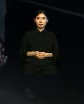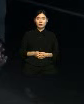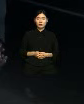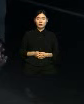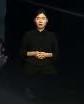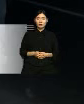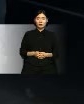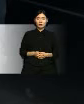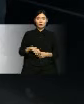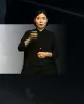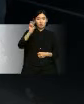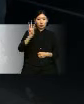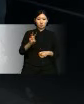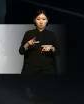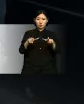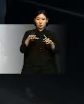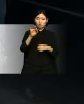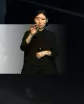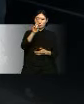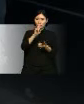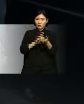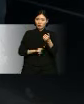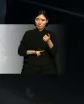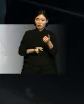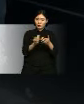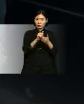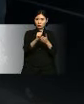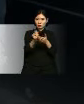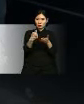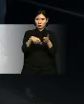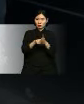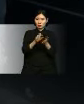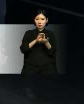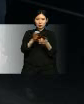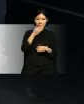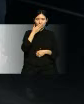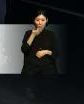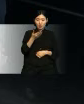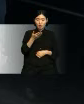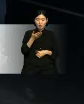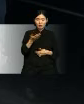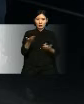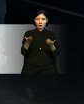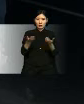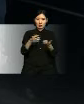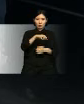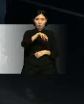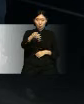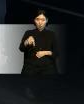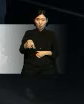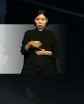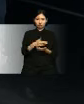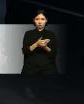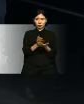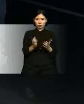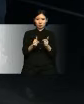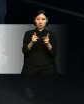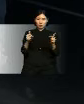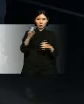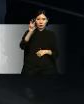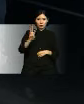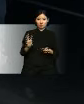네, 그런가 하면 광주시가 지역화폐 판매를 견인하기 위해 사용 가능한 업종을 늘리기로 했습니다. 이 내용은